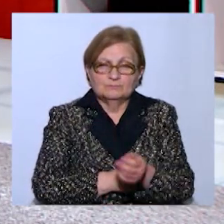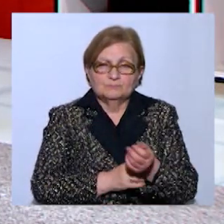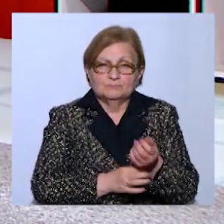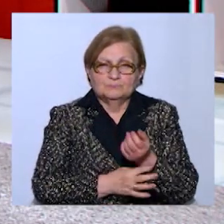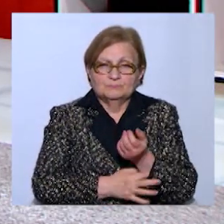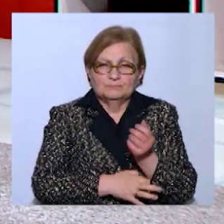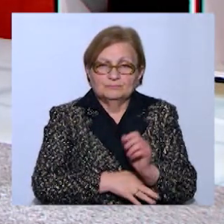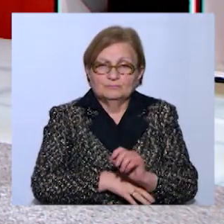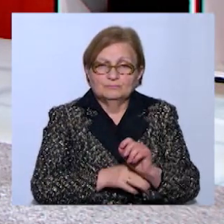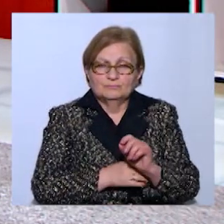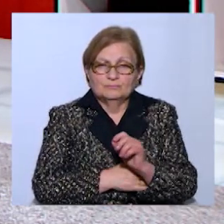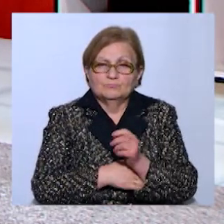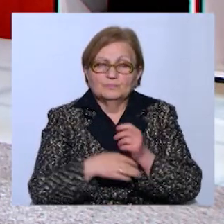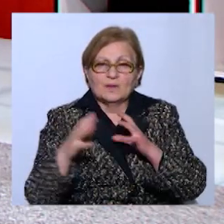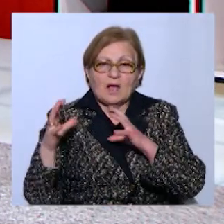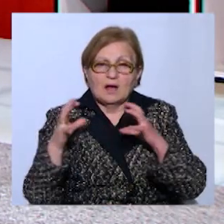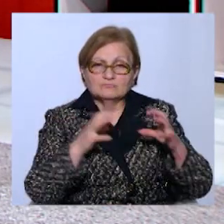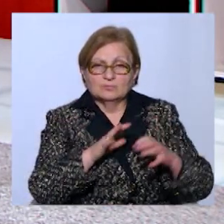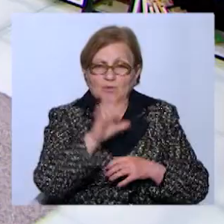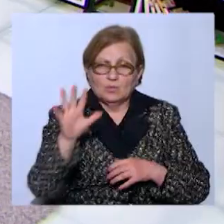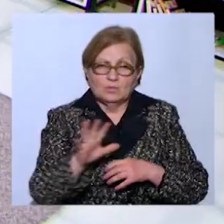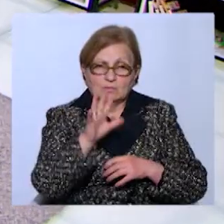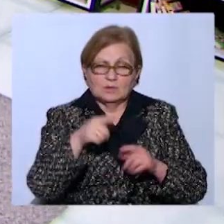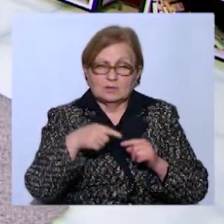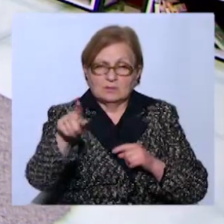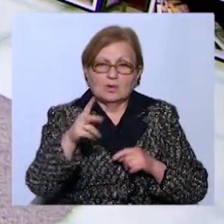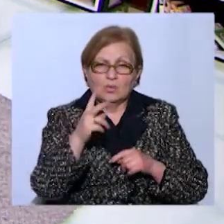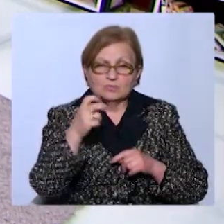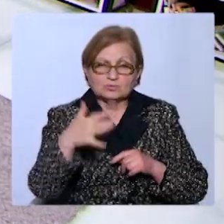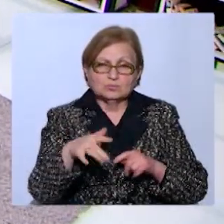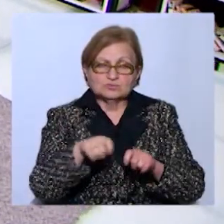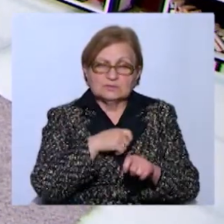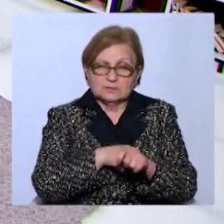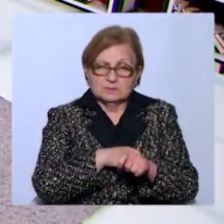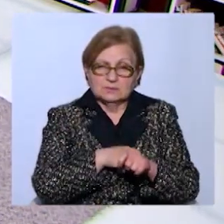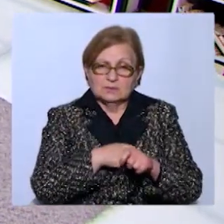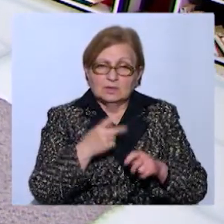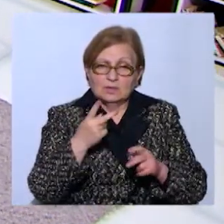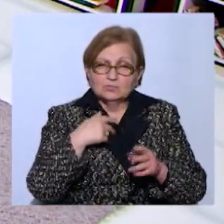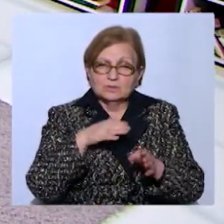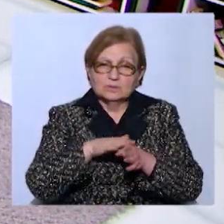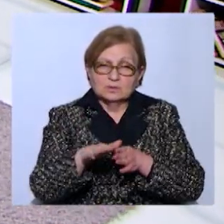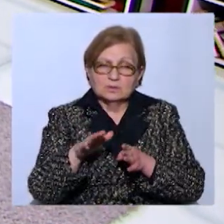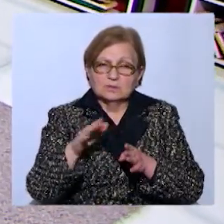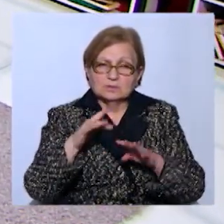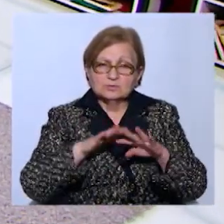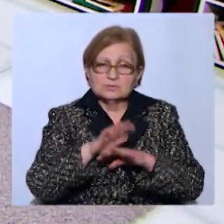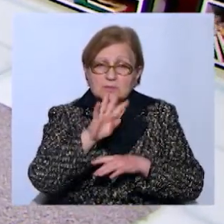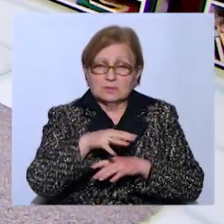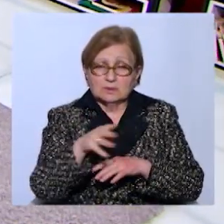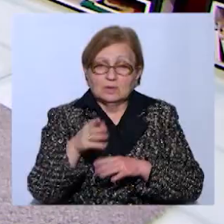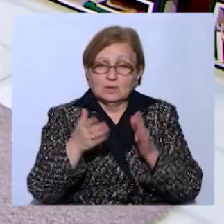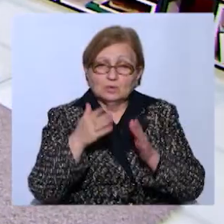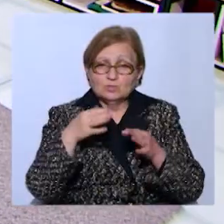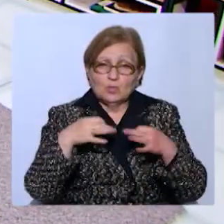მაგალითი. ავტომობილმა 5 საათში გაიარა 250 კილომეტრი და უნდა შევავსოთ ცხრილი. თუ ვიცით, რომ